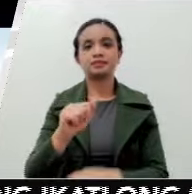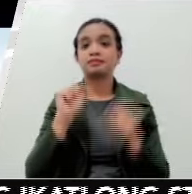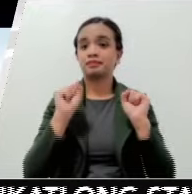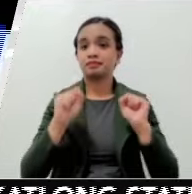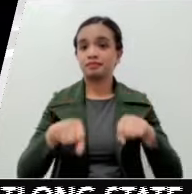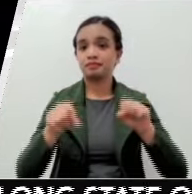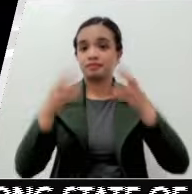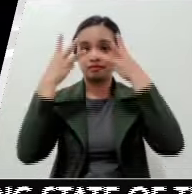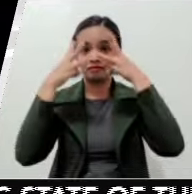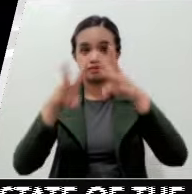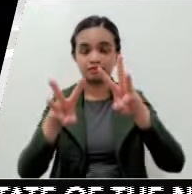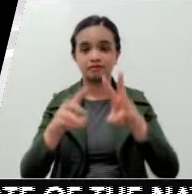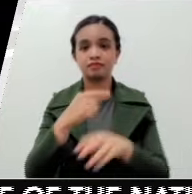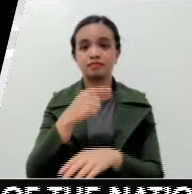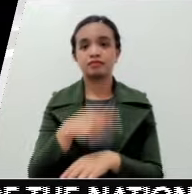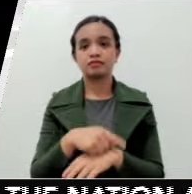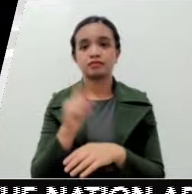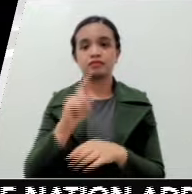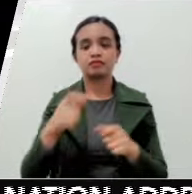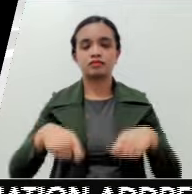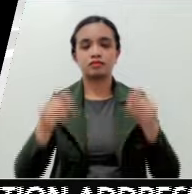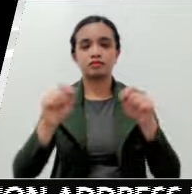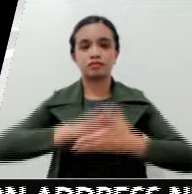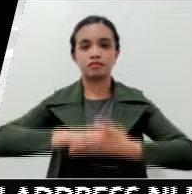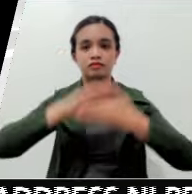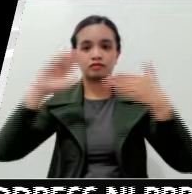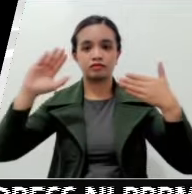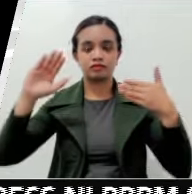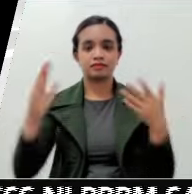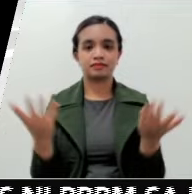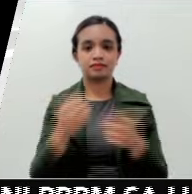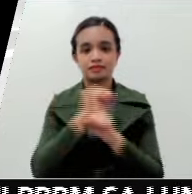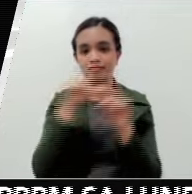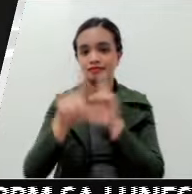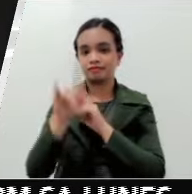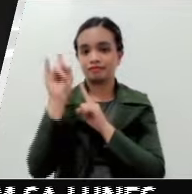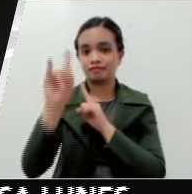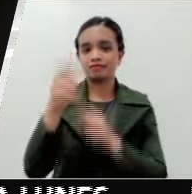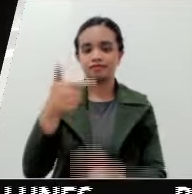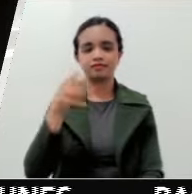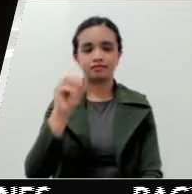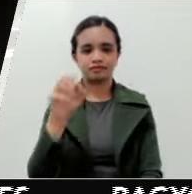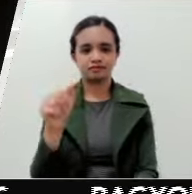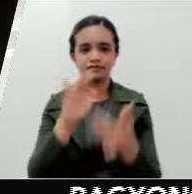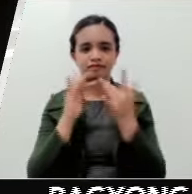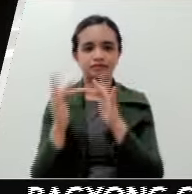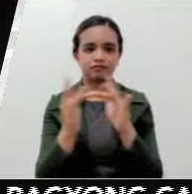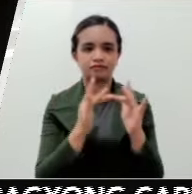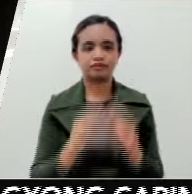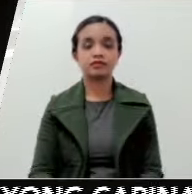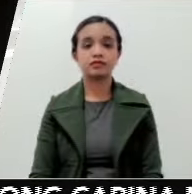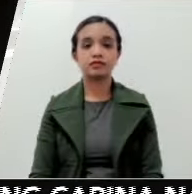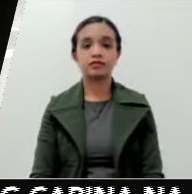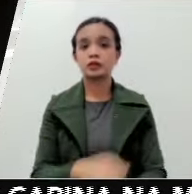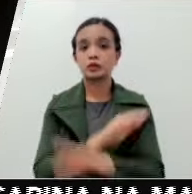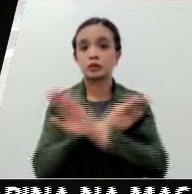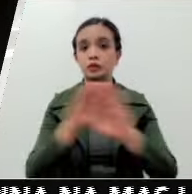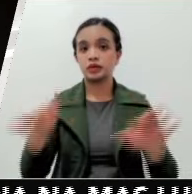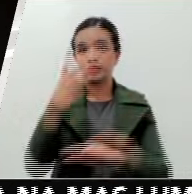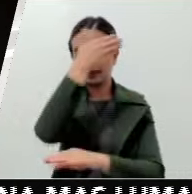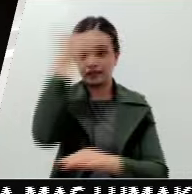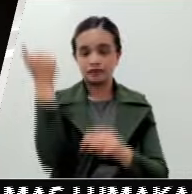ang red carpet live stream sa official social media accounts ng GMA Network. At huwag kalimutang gamitin